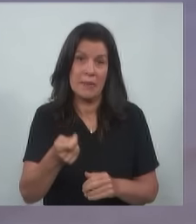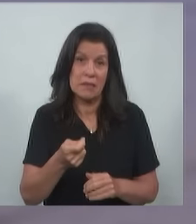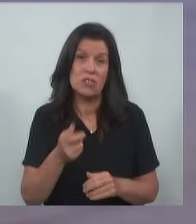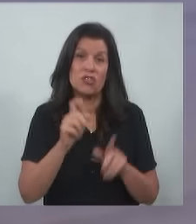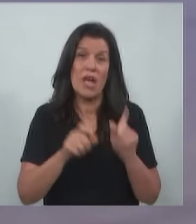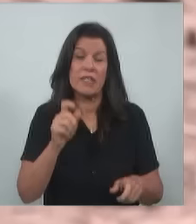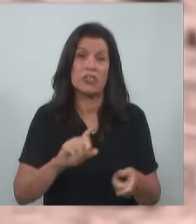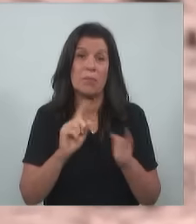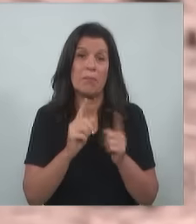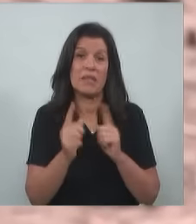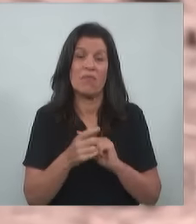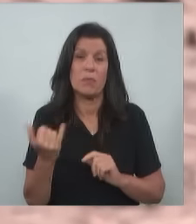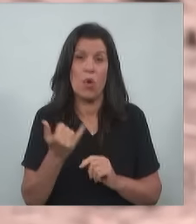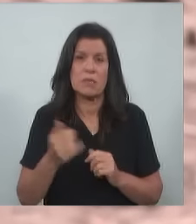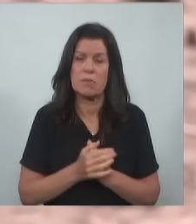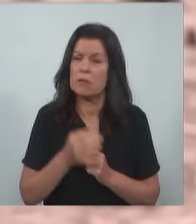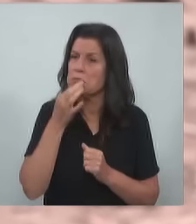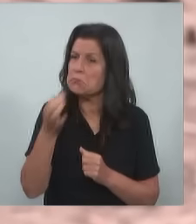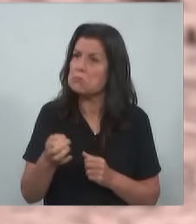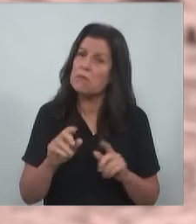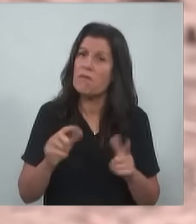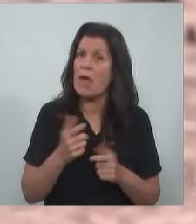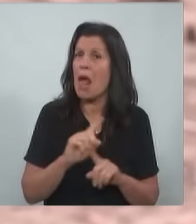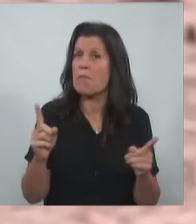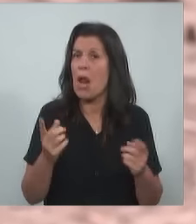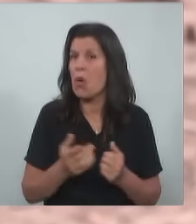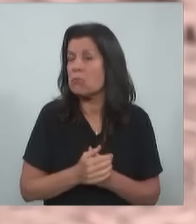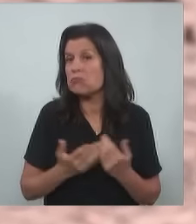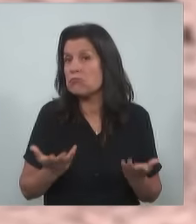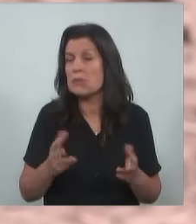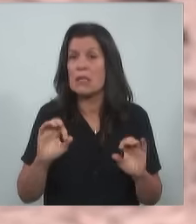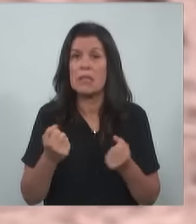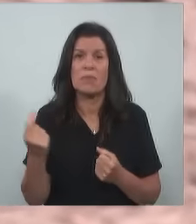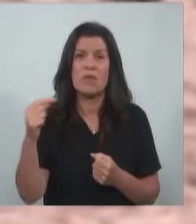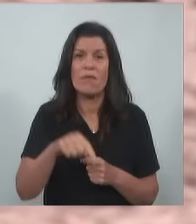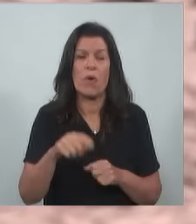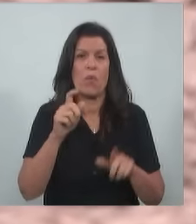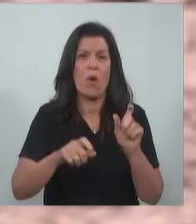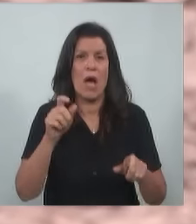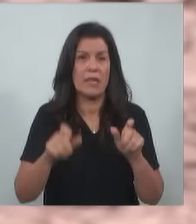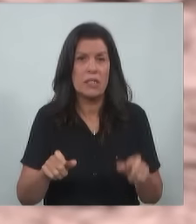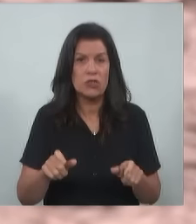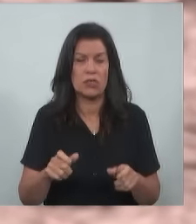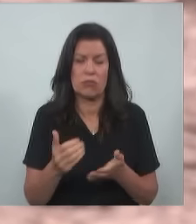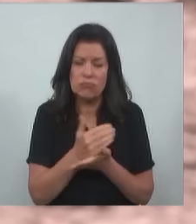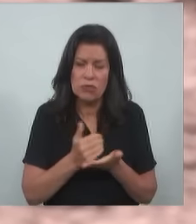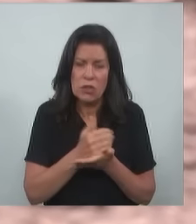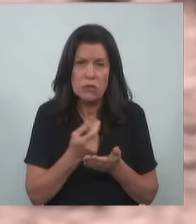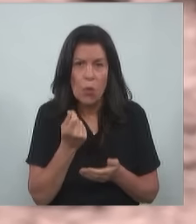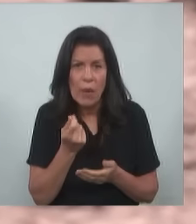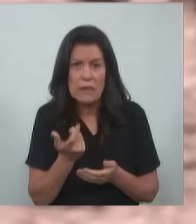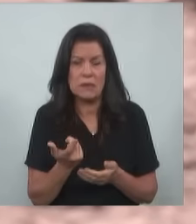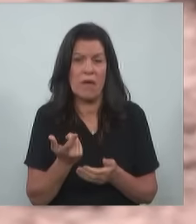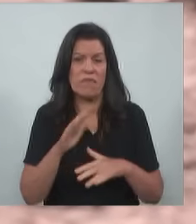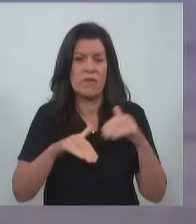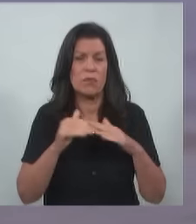וחמישי. ולמה זה כל כך נורא אם יבואו אנשים שחסכו שקל לשקל עם חלום לבית נופש על שפת הכנרת ויבנו כאן את ביתם לקראת